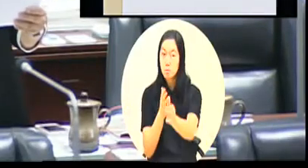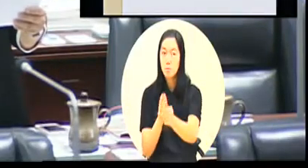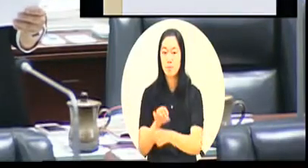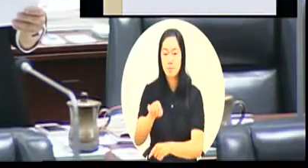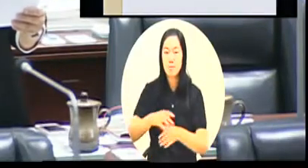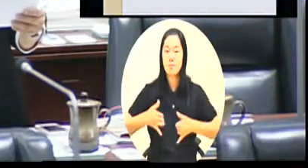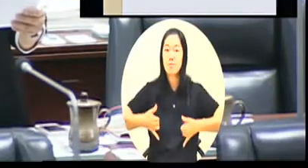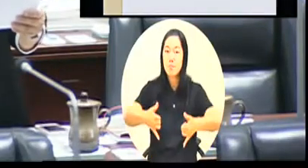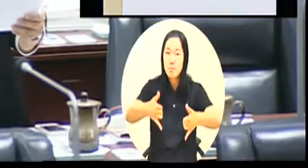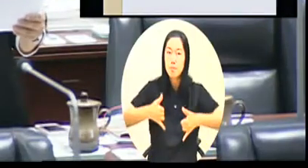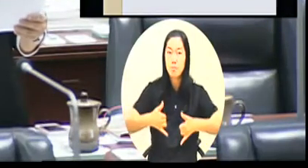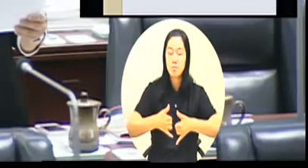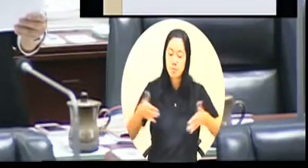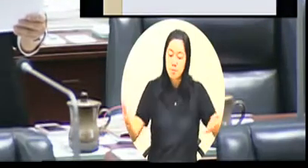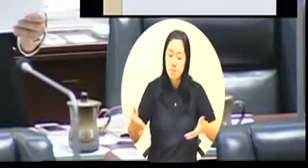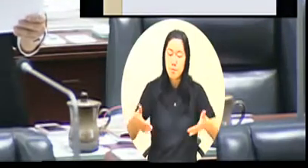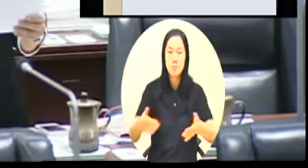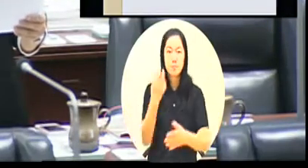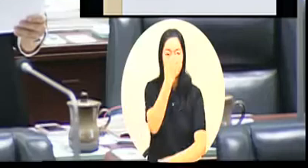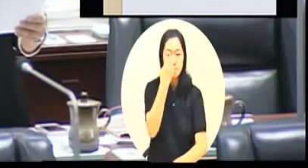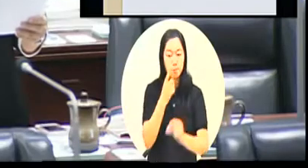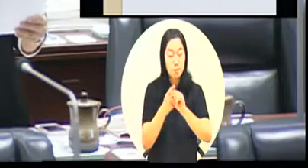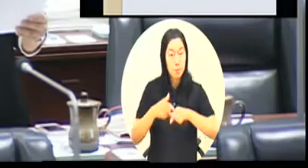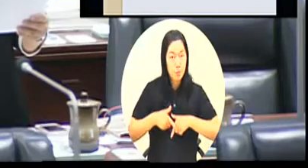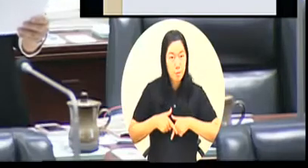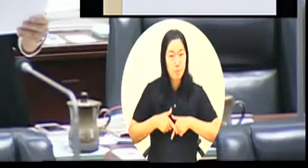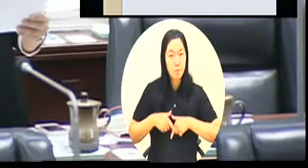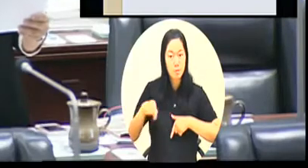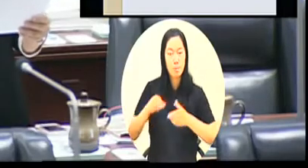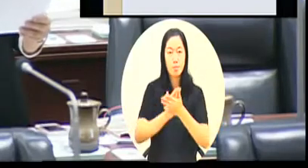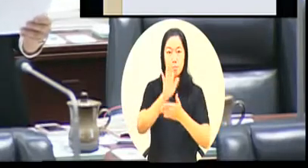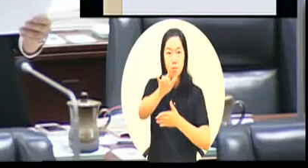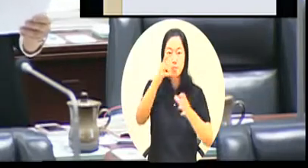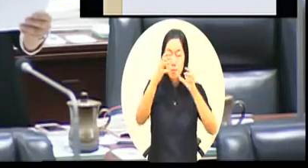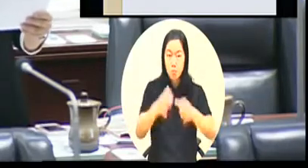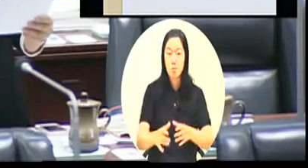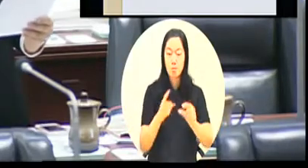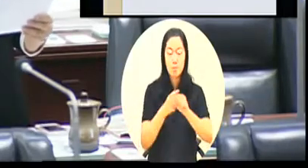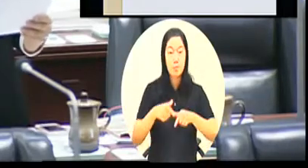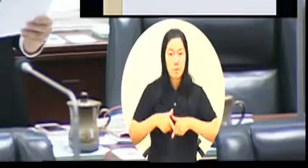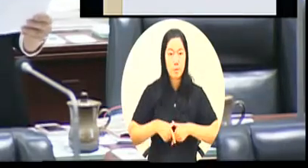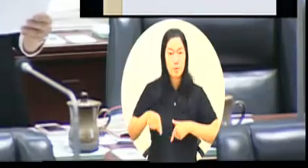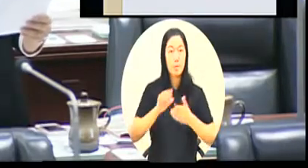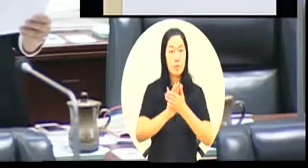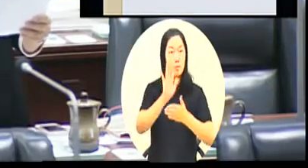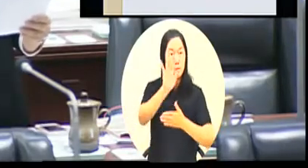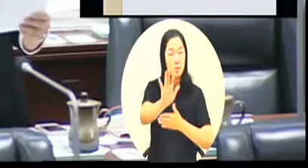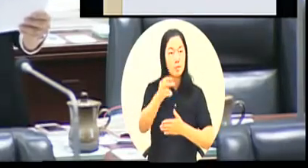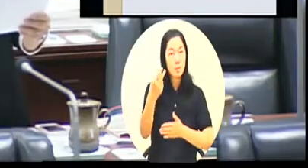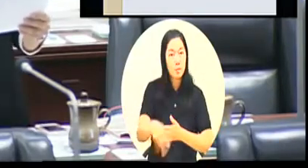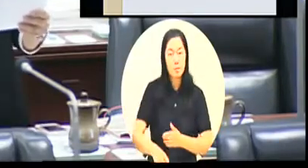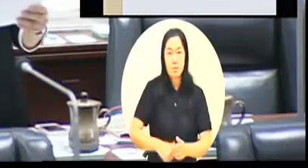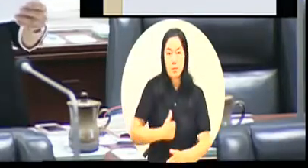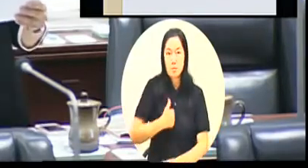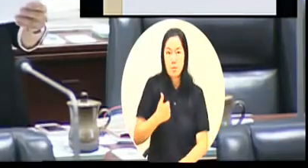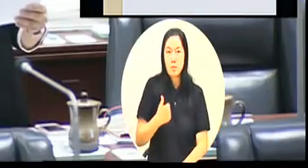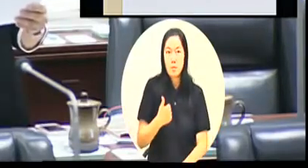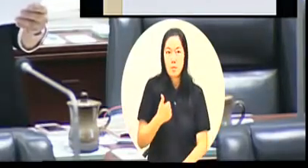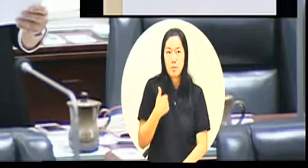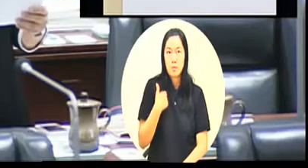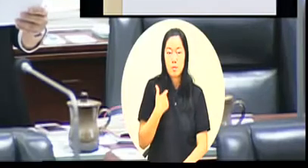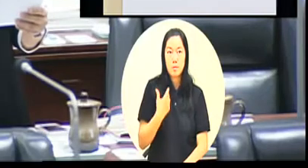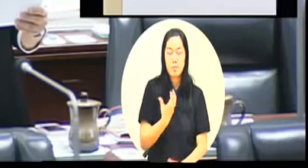路挖掘管理中心是不是在未来，既然你成立了一个中心，未来是不是能够真正确实的掌